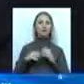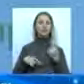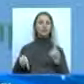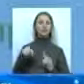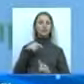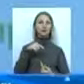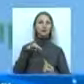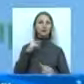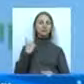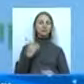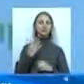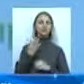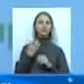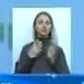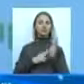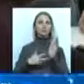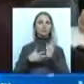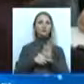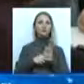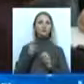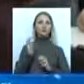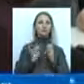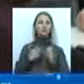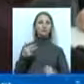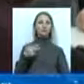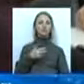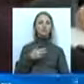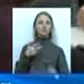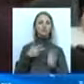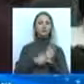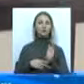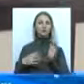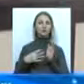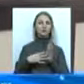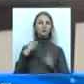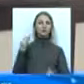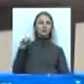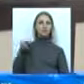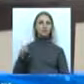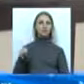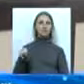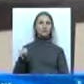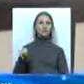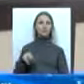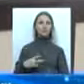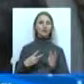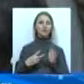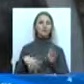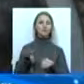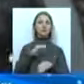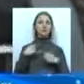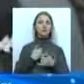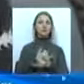орта бизнес субъектісі бар. Оның 478-і кәсіпорындар болса, 3089-ын жеке кәсіпкерлер құрайды. Барлығына